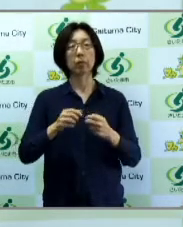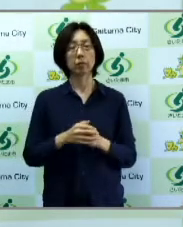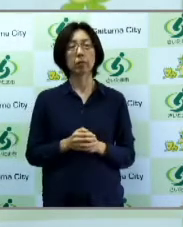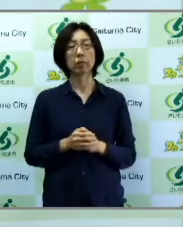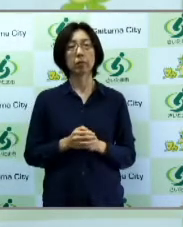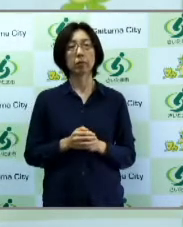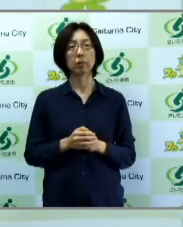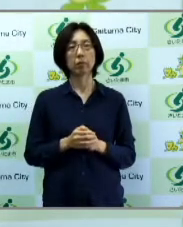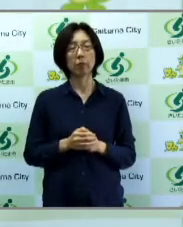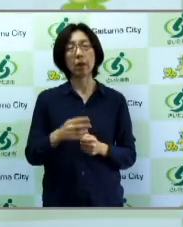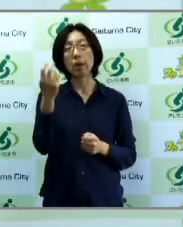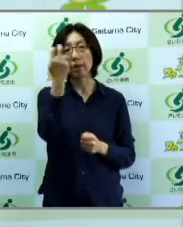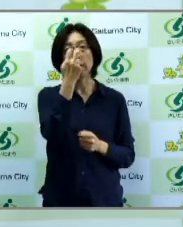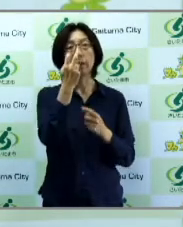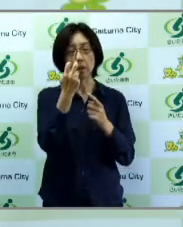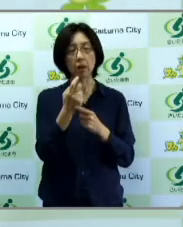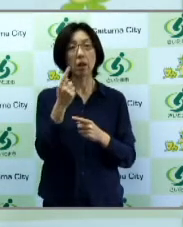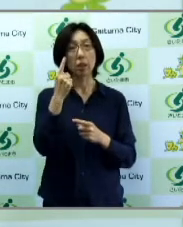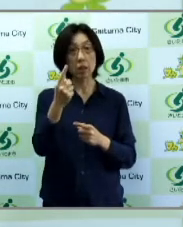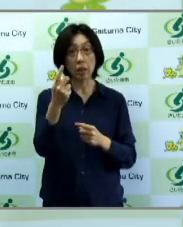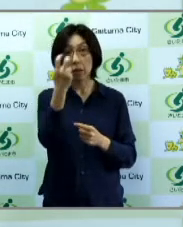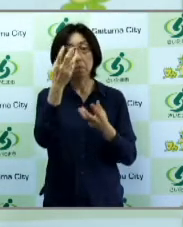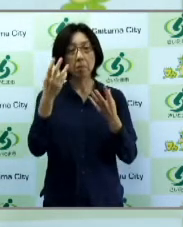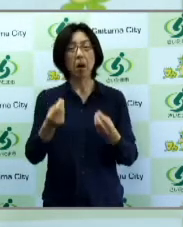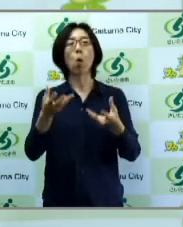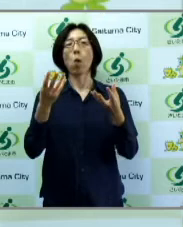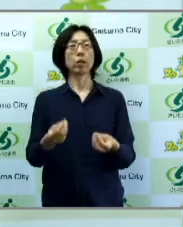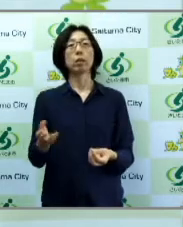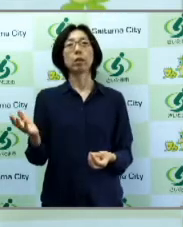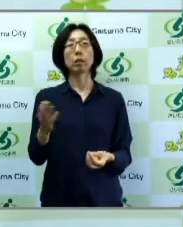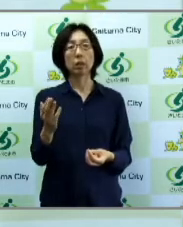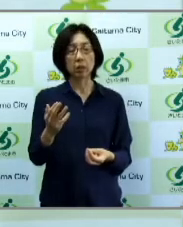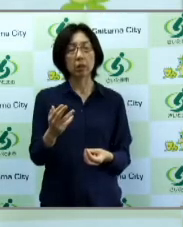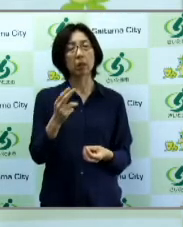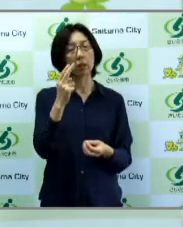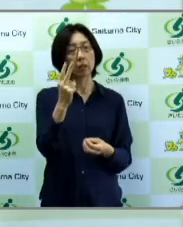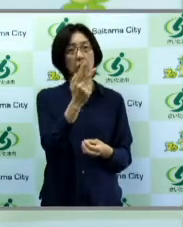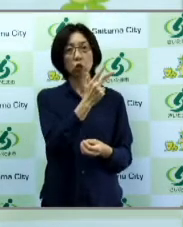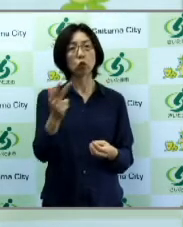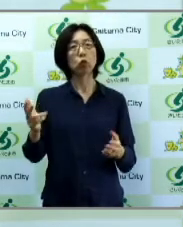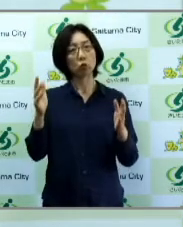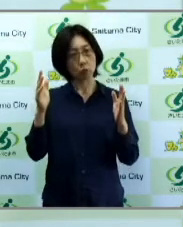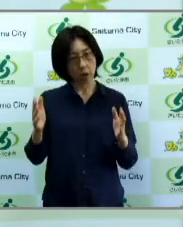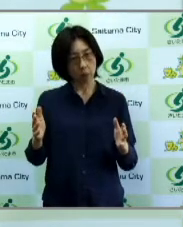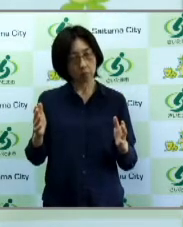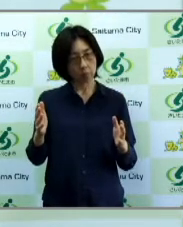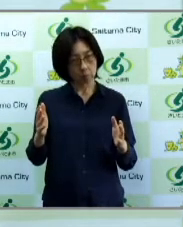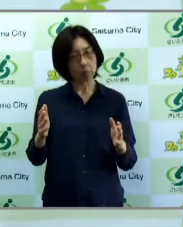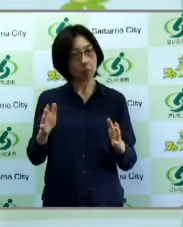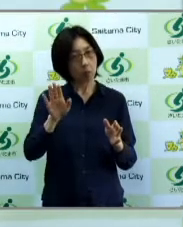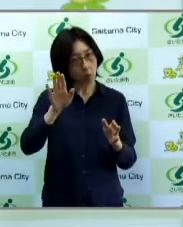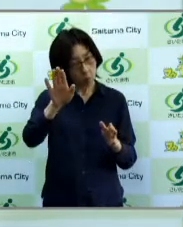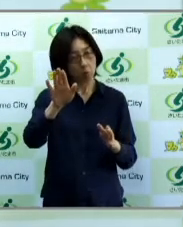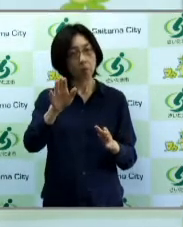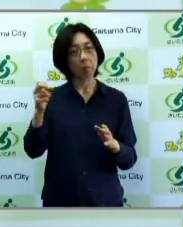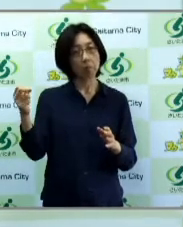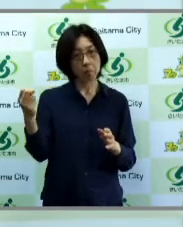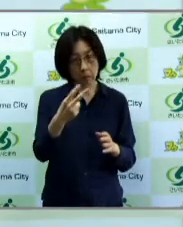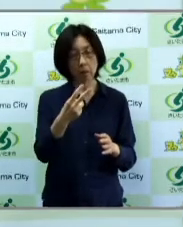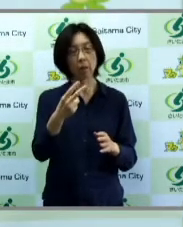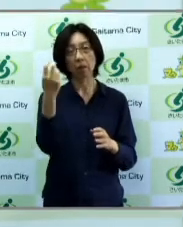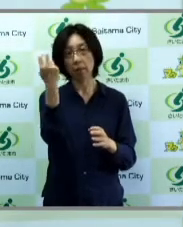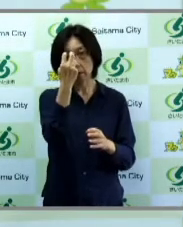間に1回ぐらい、基本的にはやはり、PCR 検査1回やるとずっと安全であるということには現時点